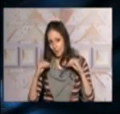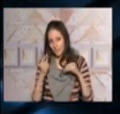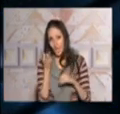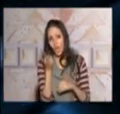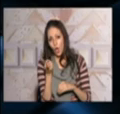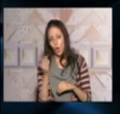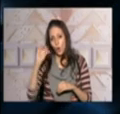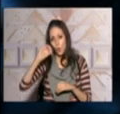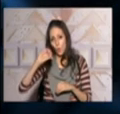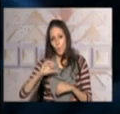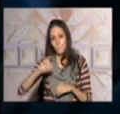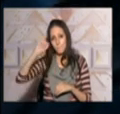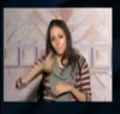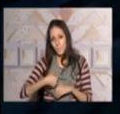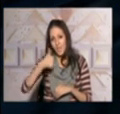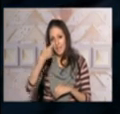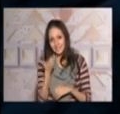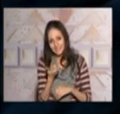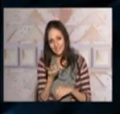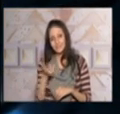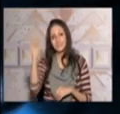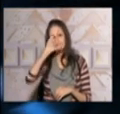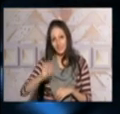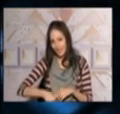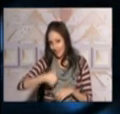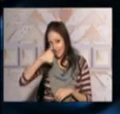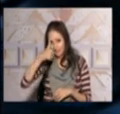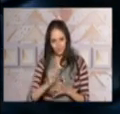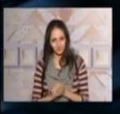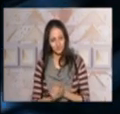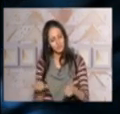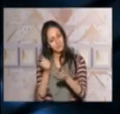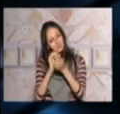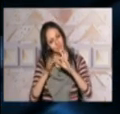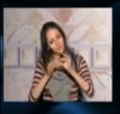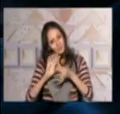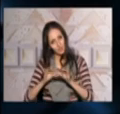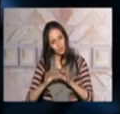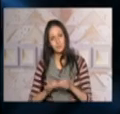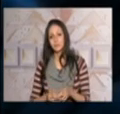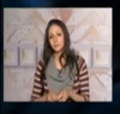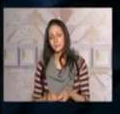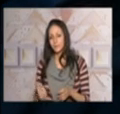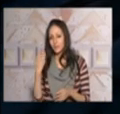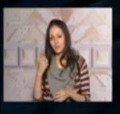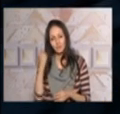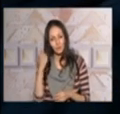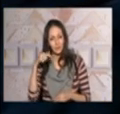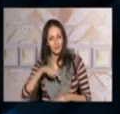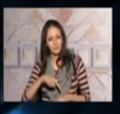إسكندرية وكونستانزا في رومانيا. تألقت العلاقات أيضا في عهد الرئيس جمال عبد الناصر مع